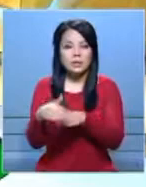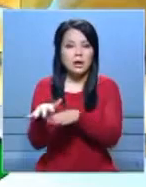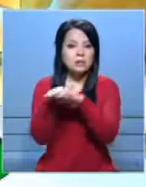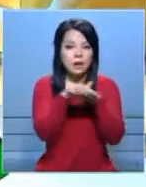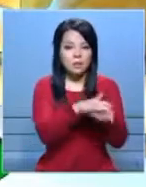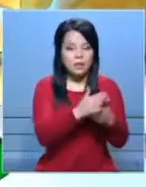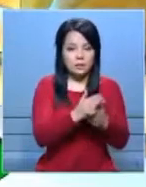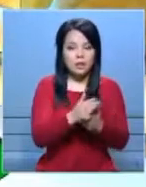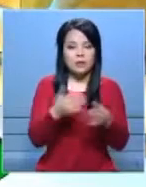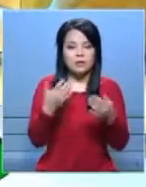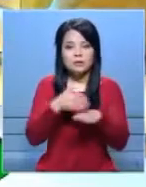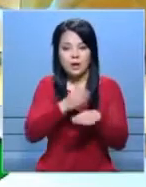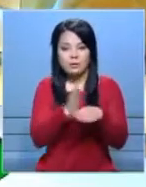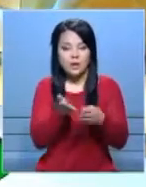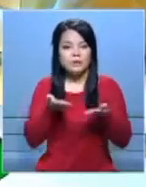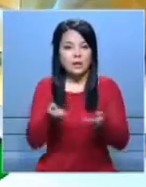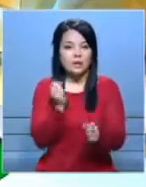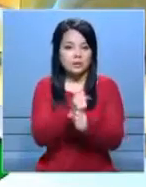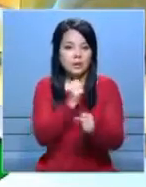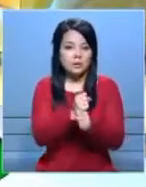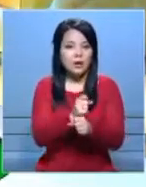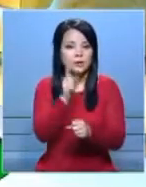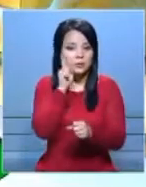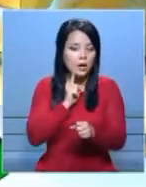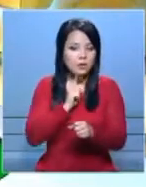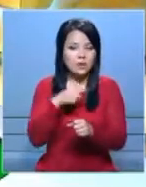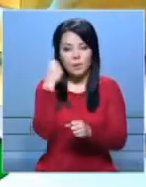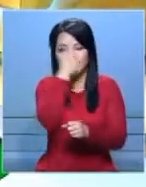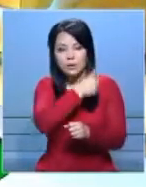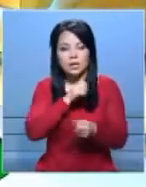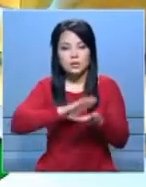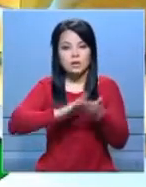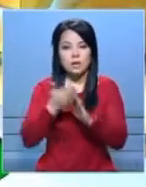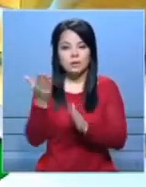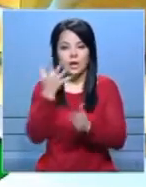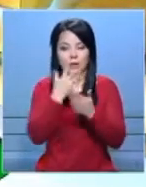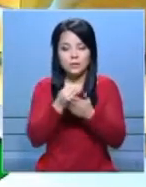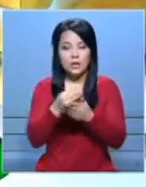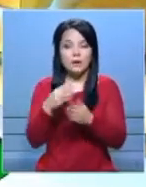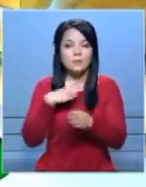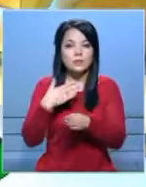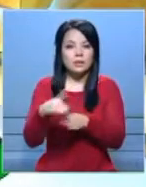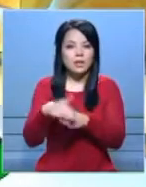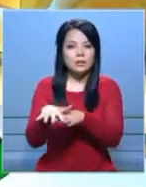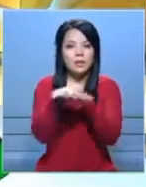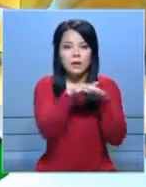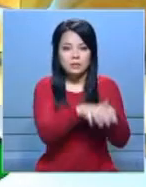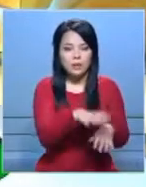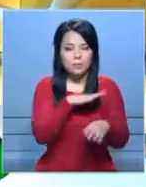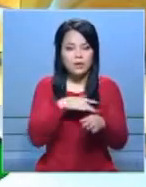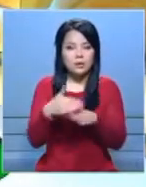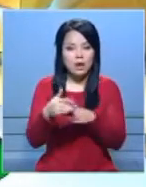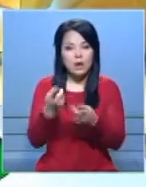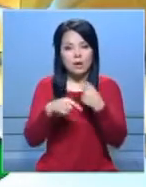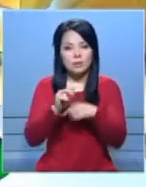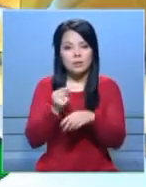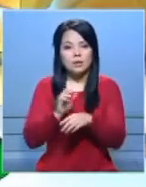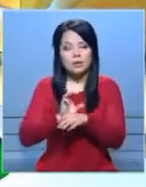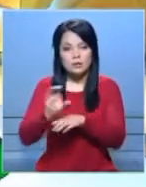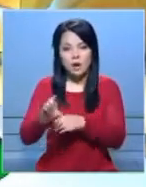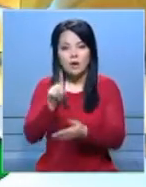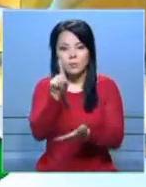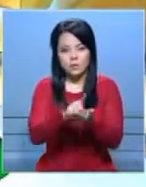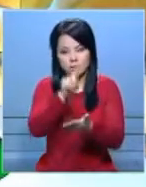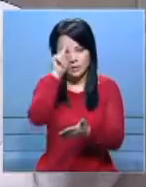ісін бір жолға қойған. Ауыл кәсіпкері бүкіл отбасымен сонда еңбек етеді. Ол үкіметтен алған өсімі төмен несиені дер кезінде қайтаратынына